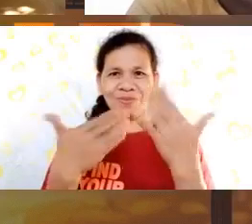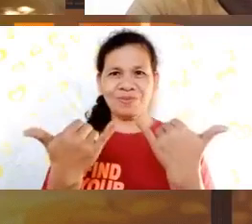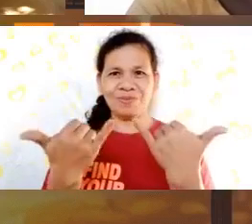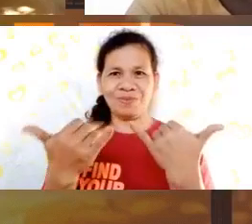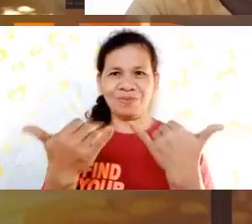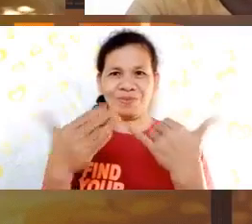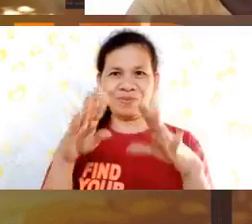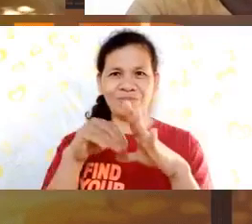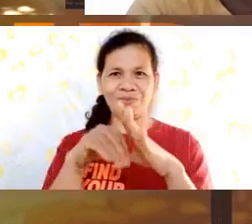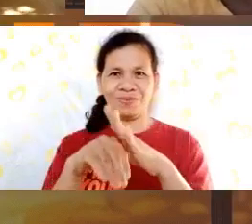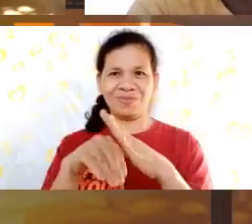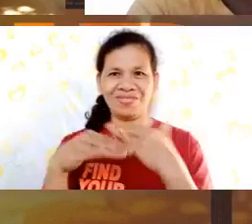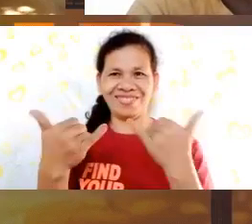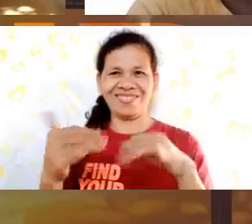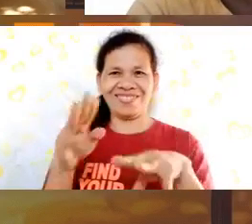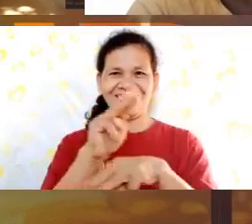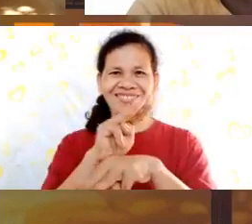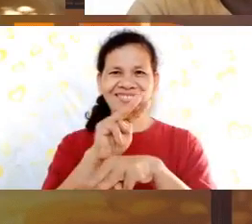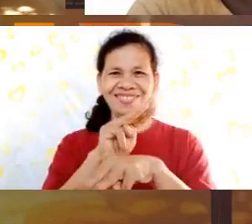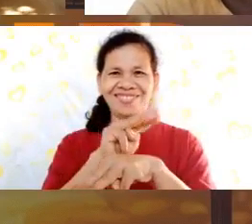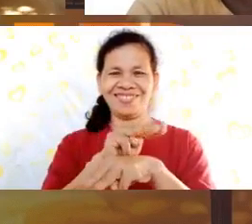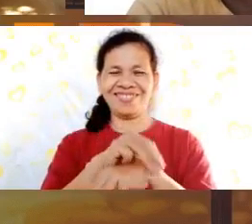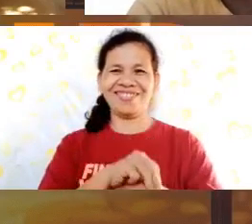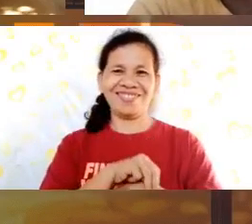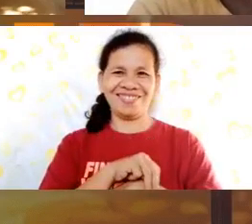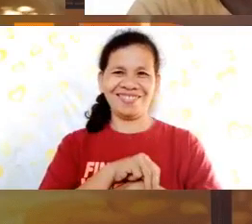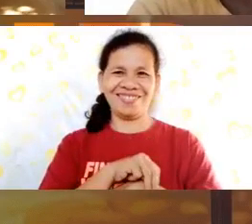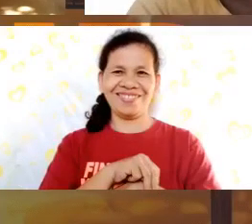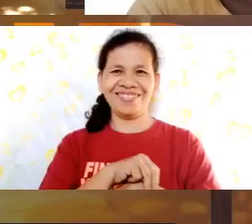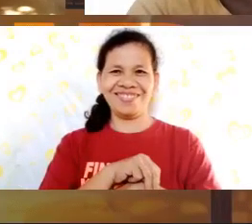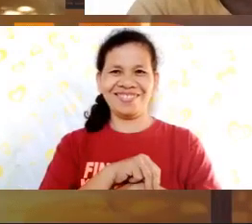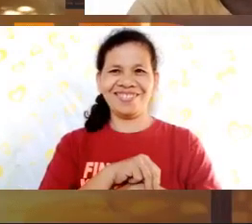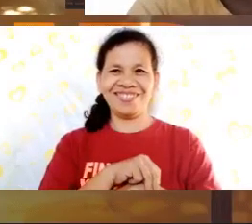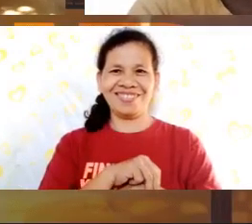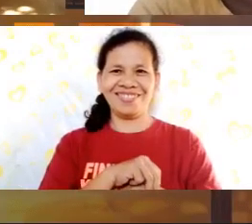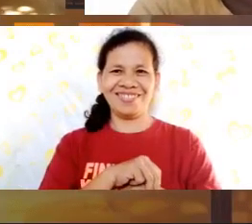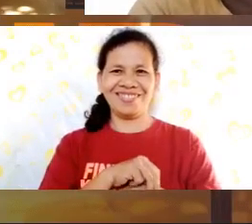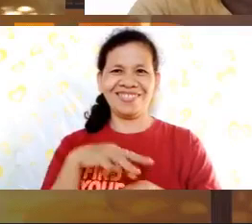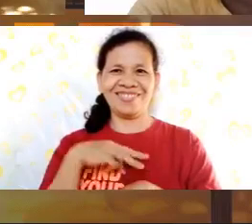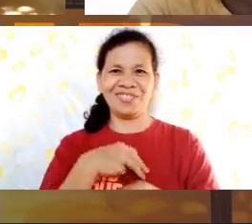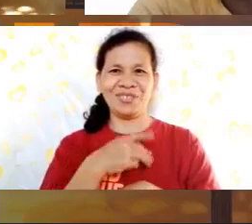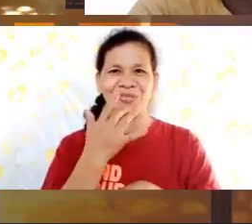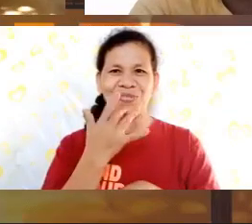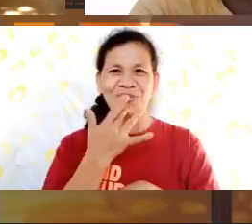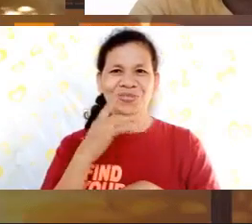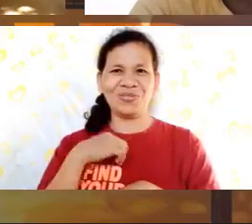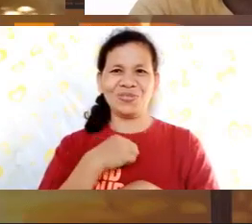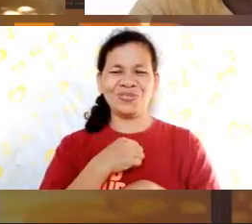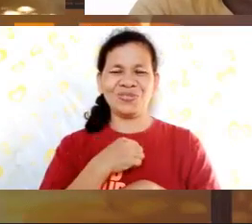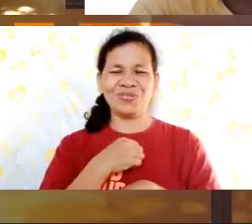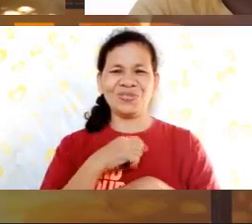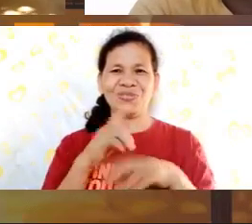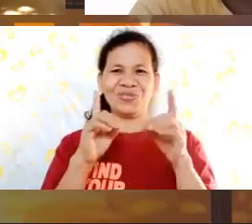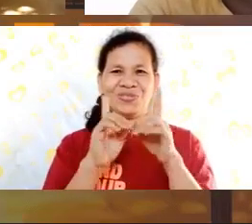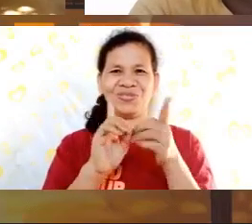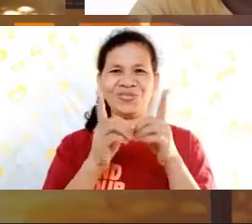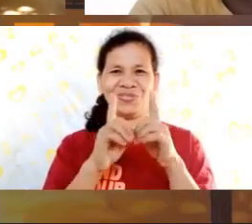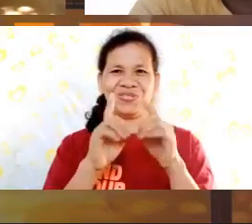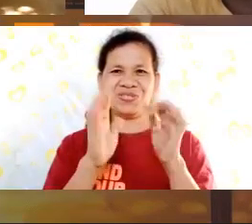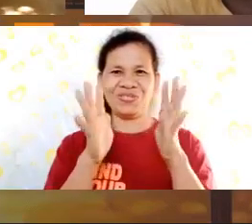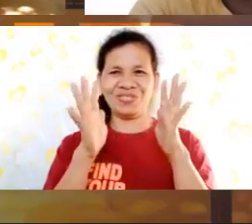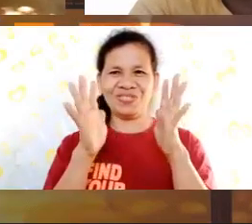sa ano lang, no? Sa media ministry. At namimiss ko na po yung ating kwentuhan. Salamat po